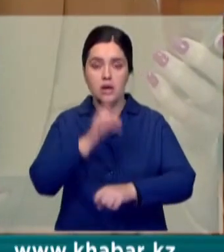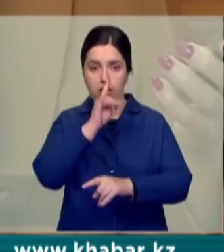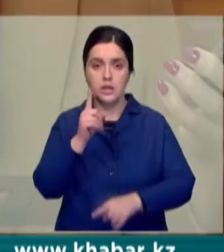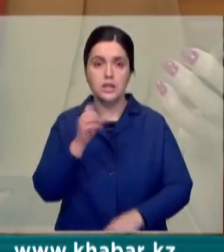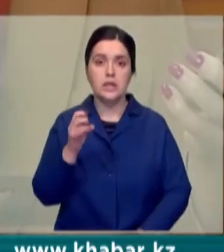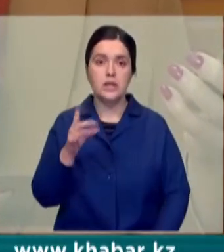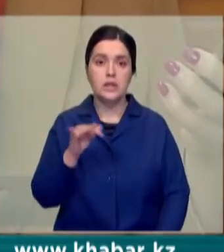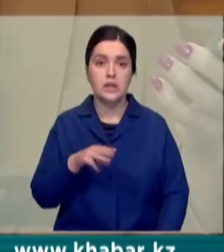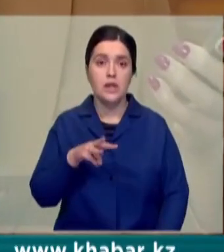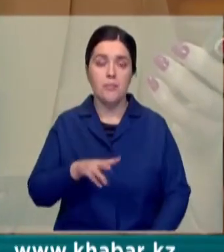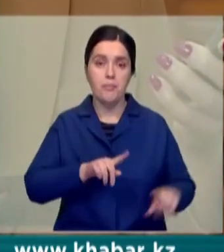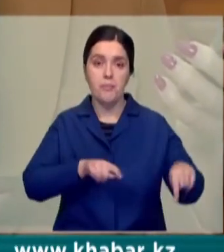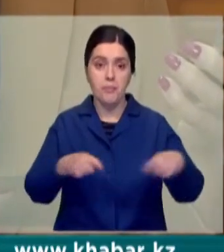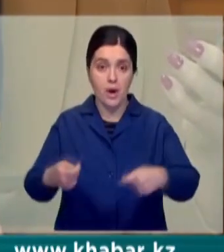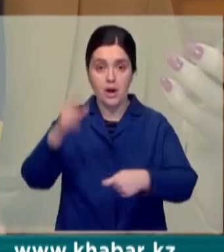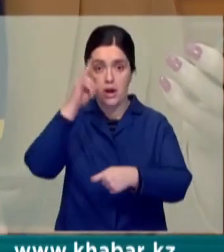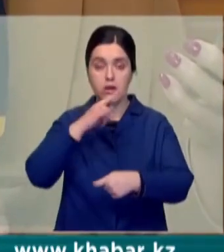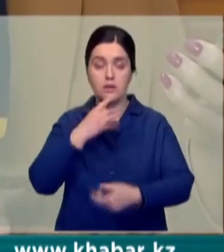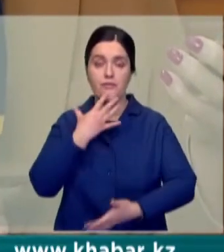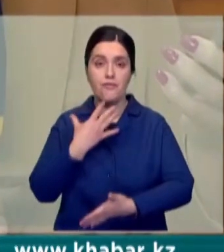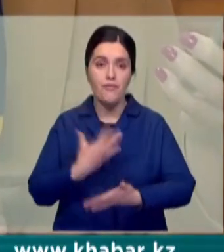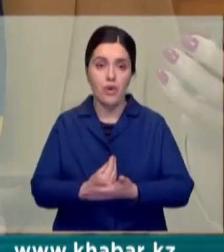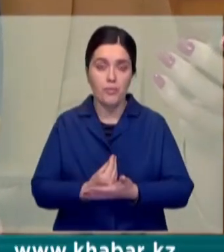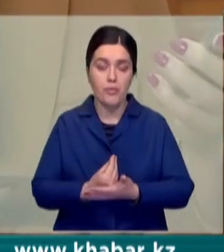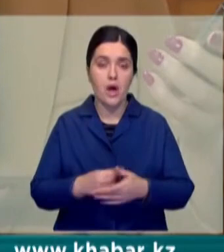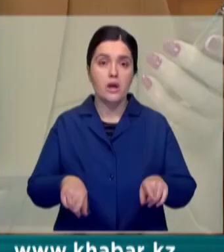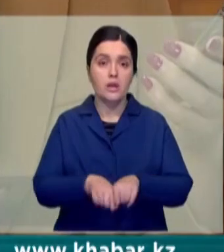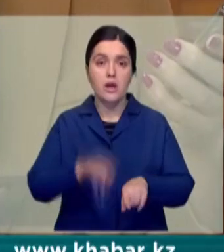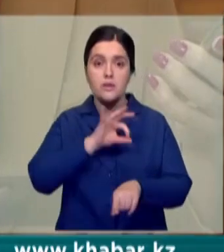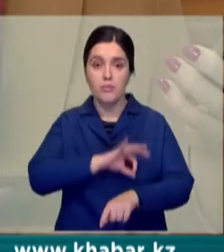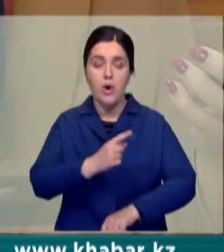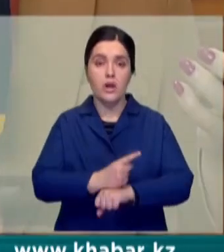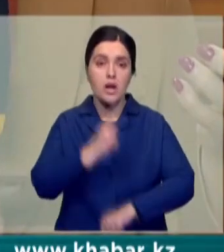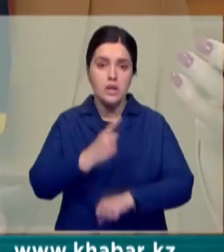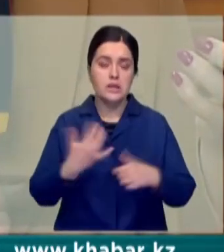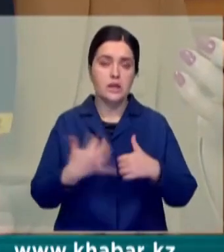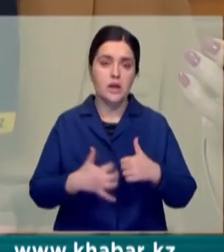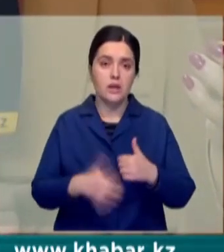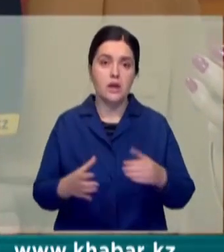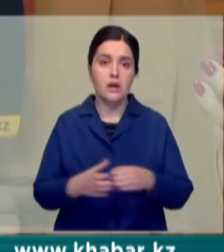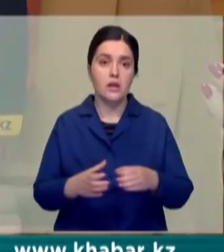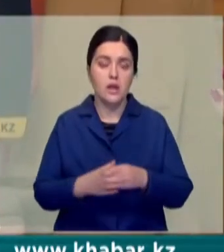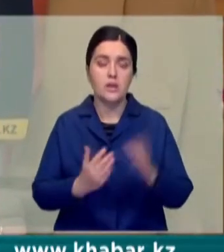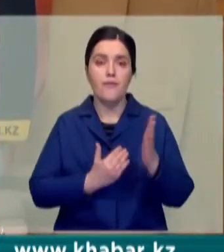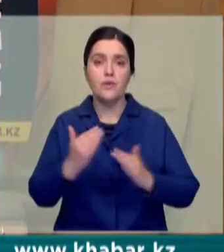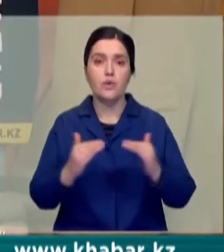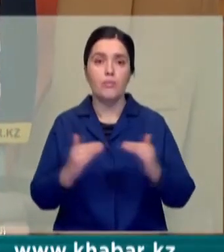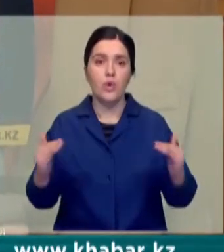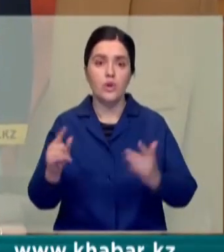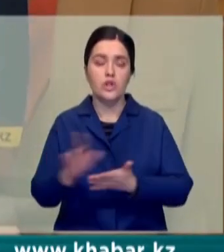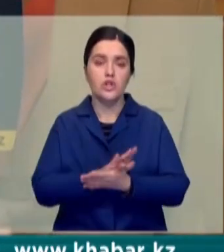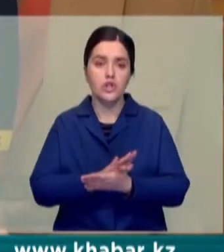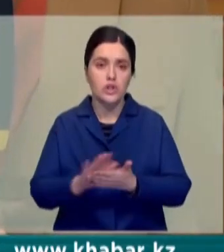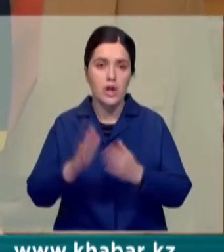«Зенит-М» и передачу их казахстанской стороне. Также использование ракет-носителей среднего класса с высоким уровнем